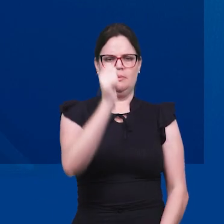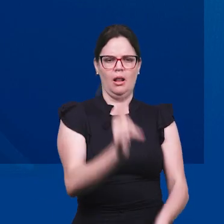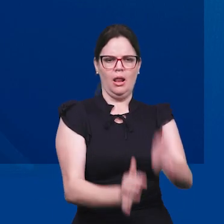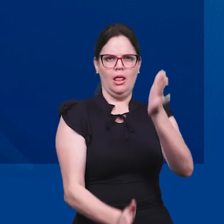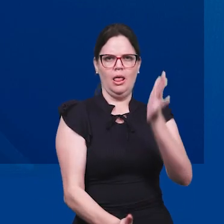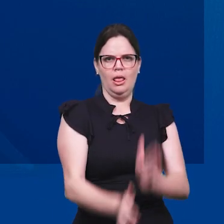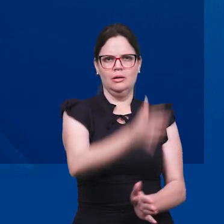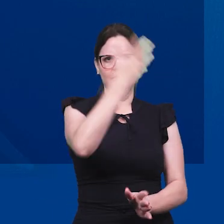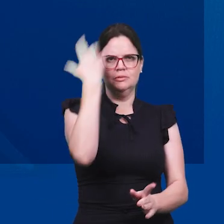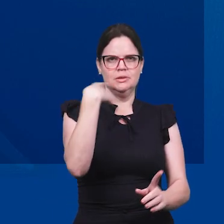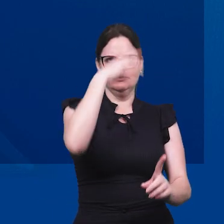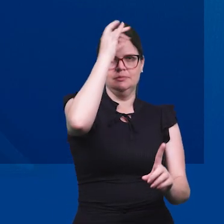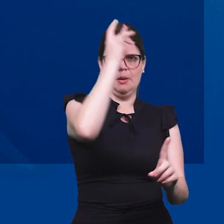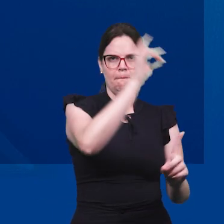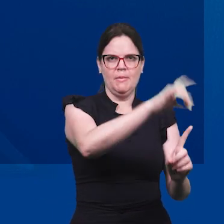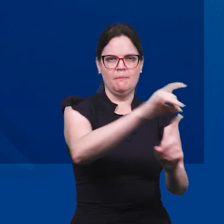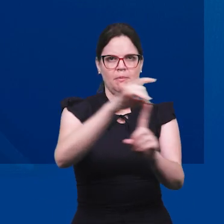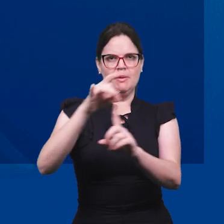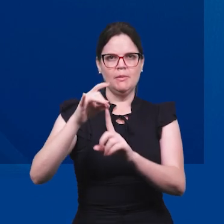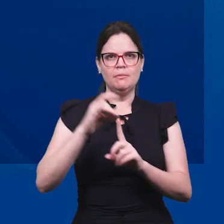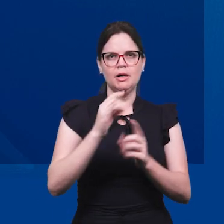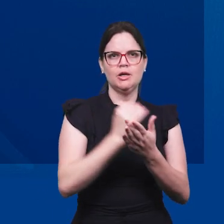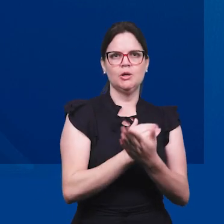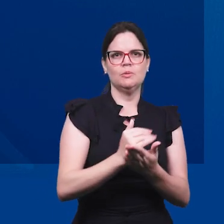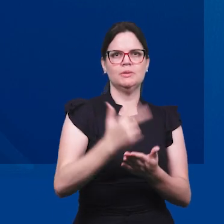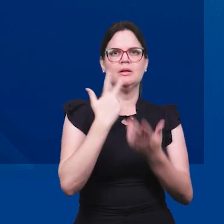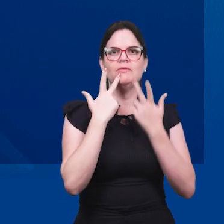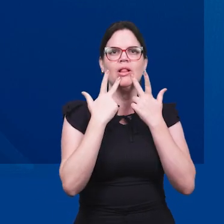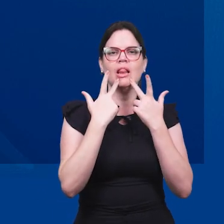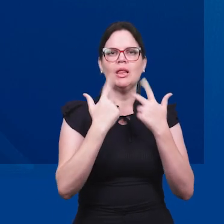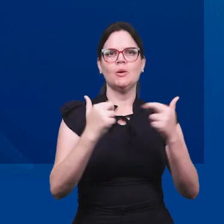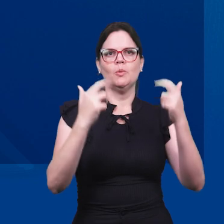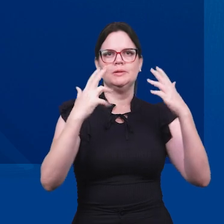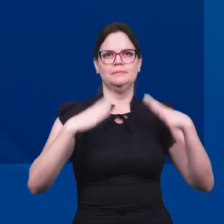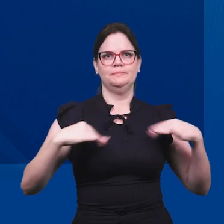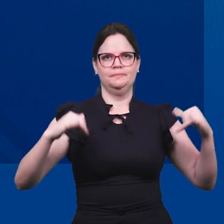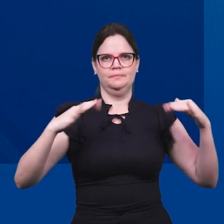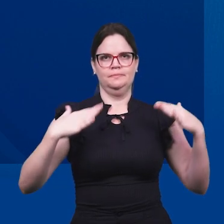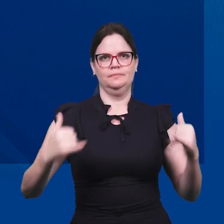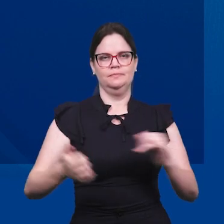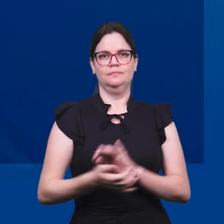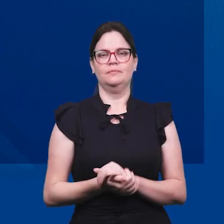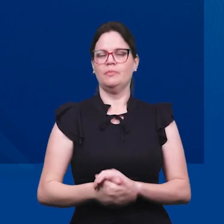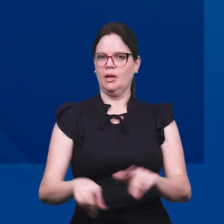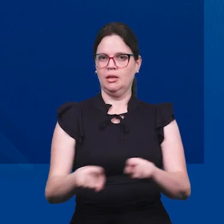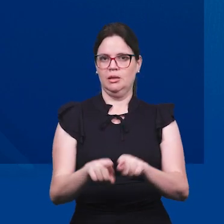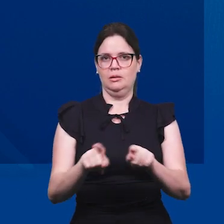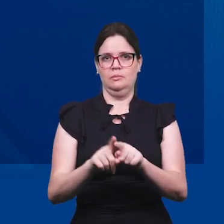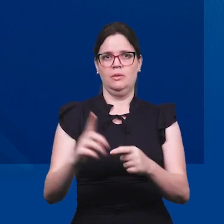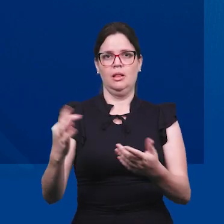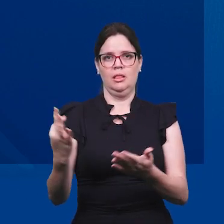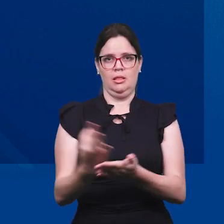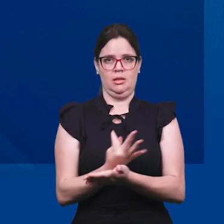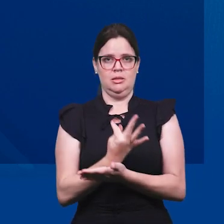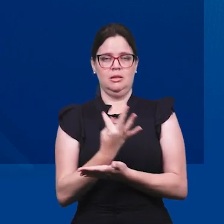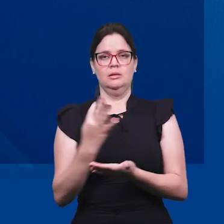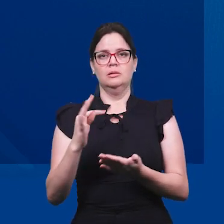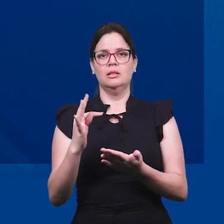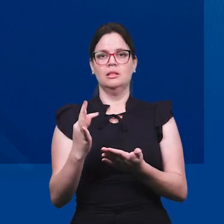все Духа Святого, и начали говорить на иных языках, как Дух давал им провещевать».